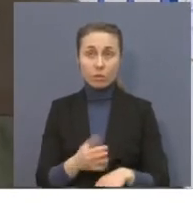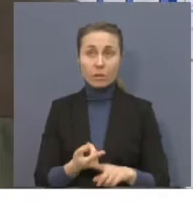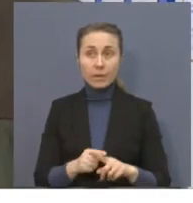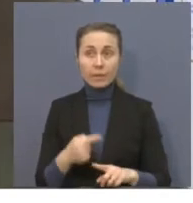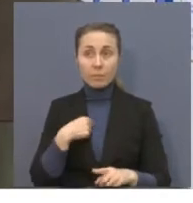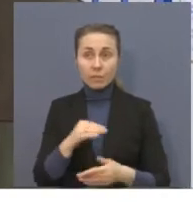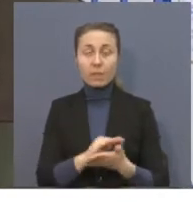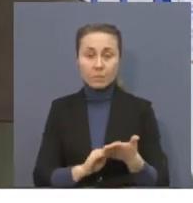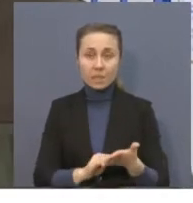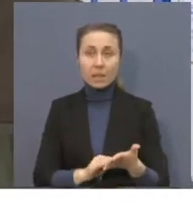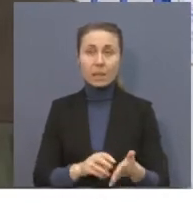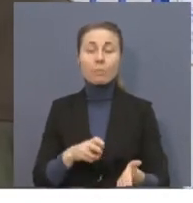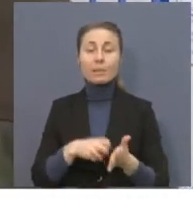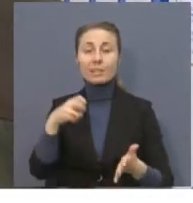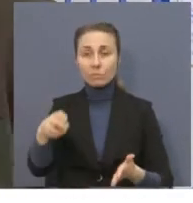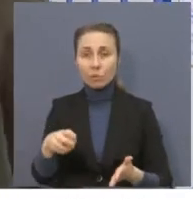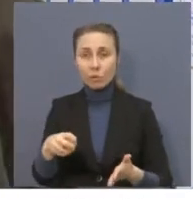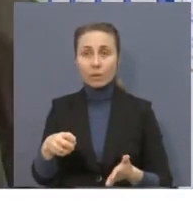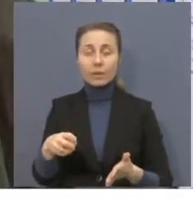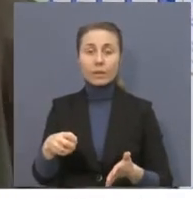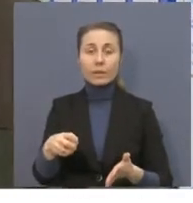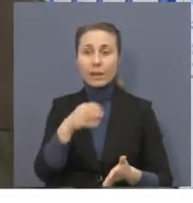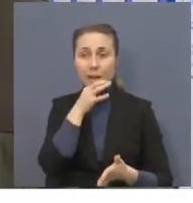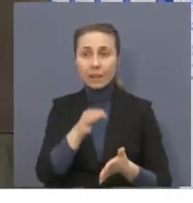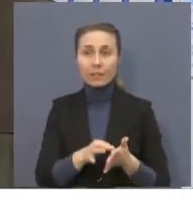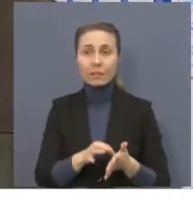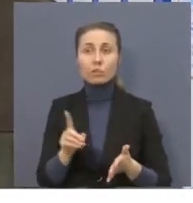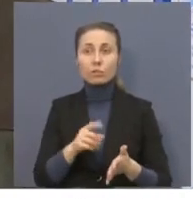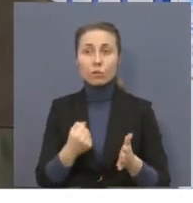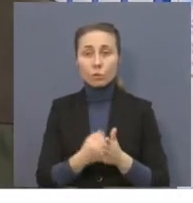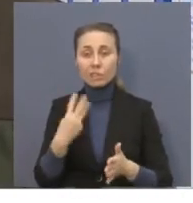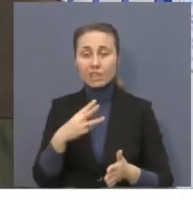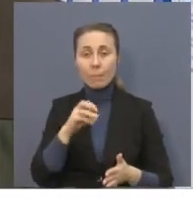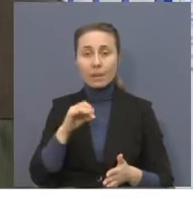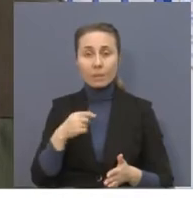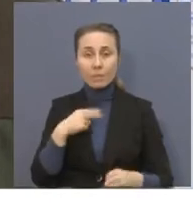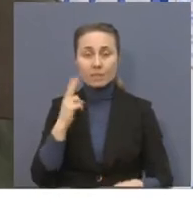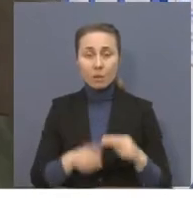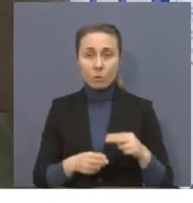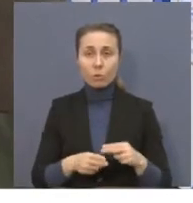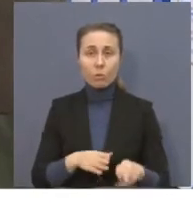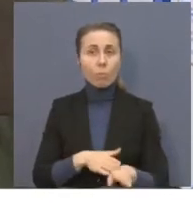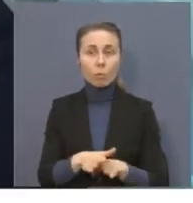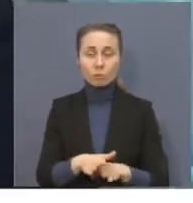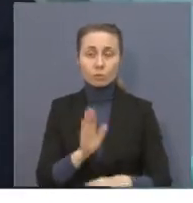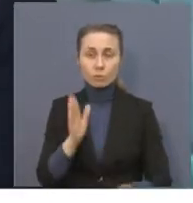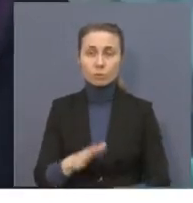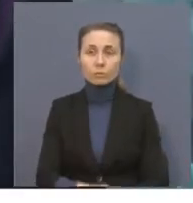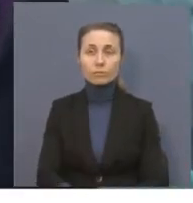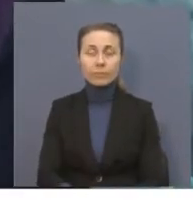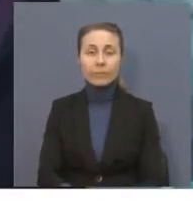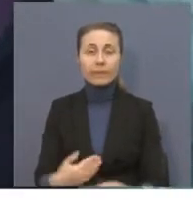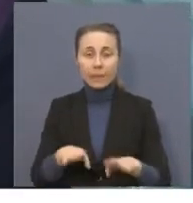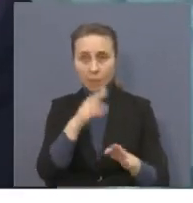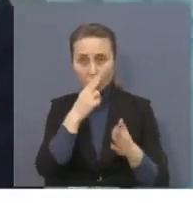бы написали письмо, ответ, что. До 30 марта мы закончим полностью все. Таким